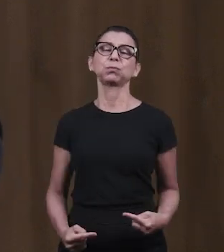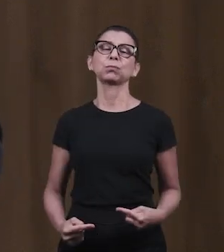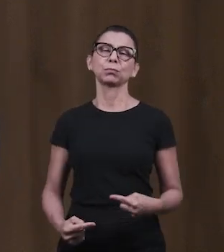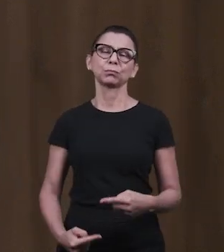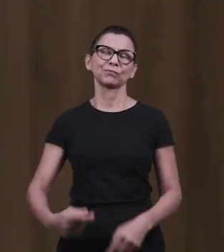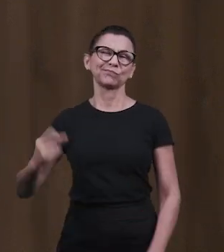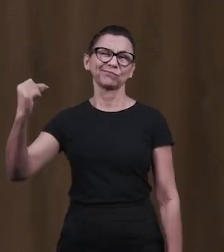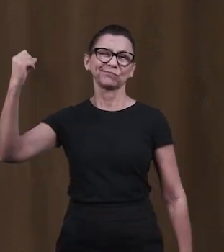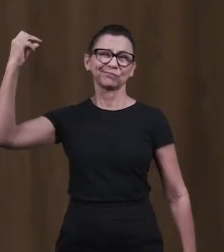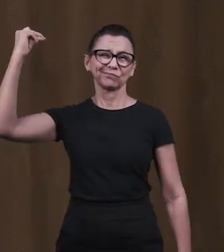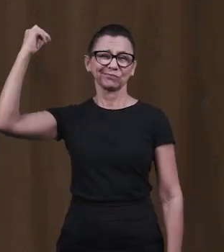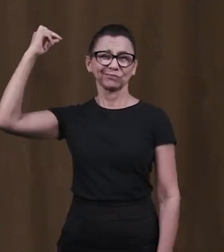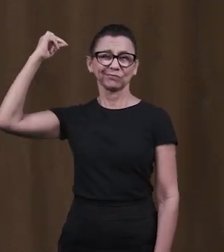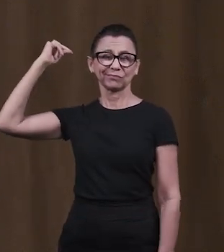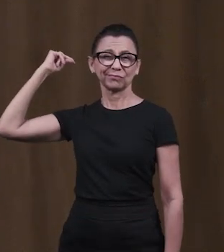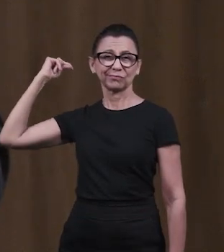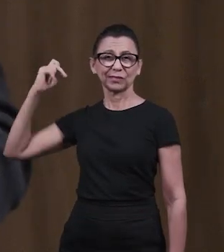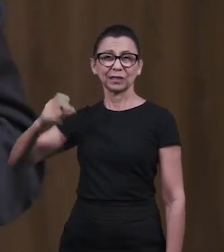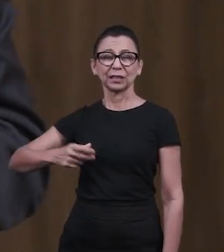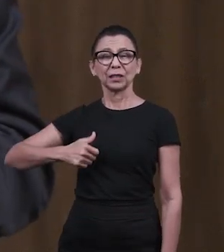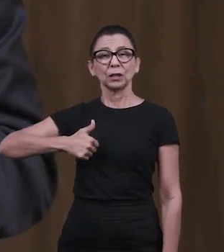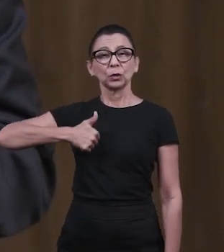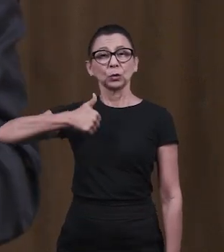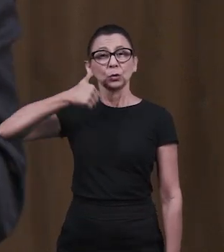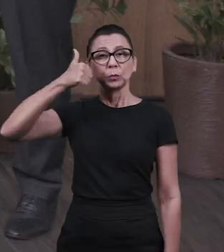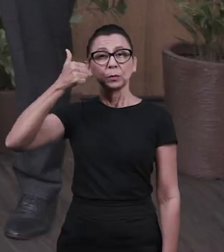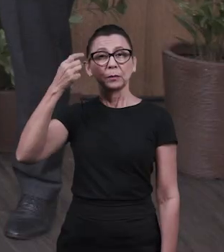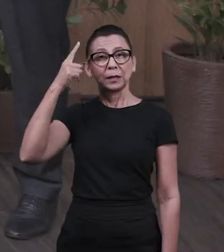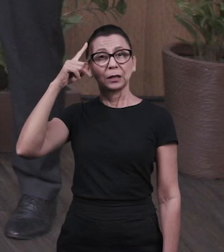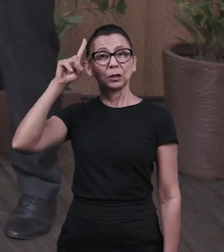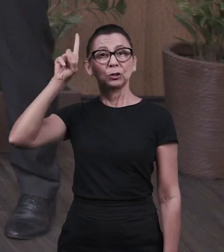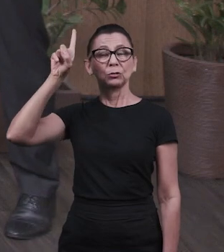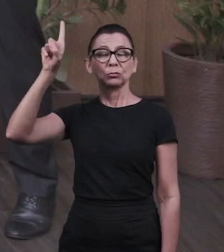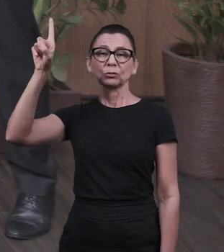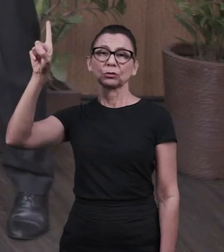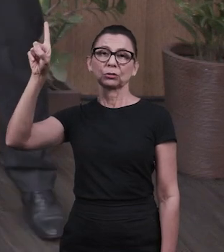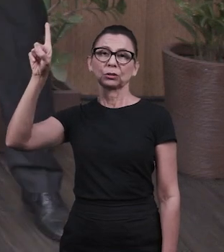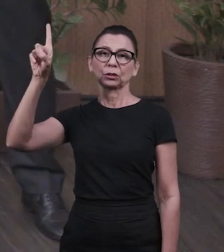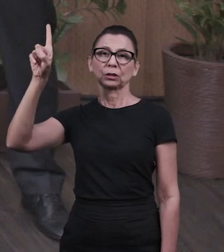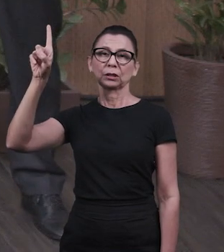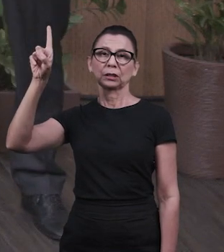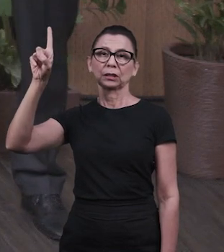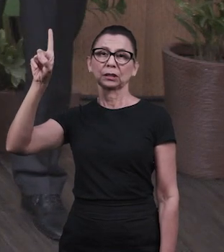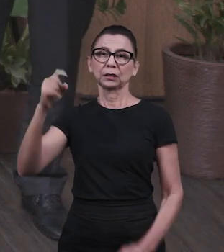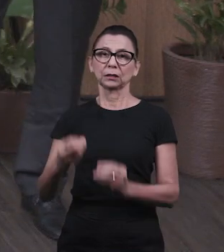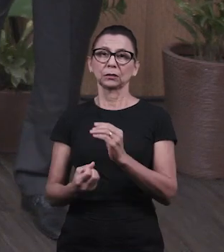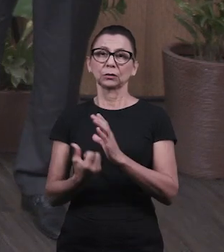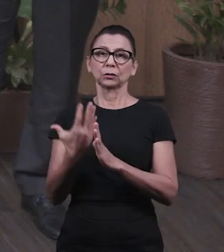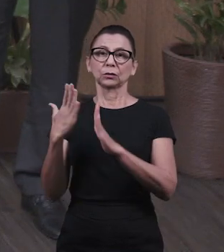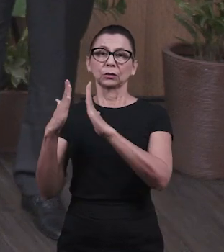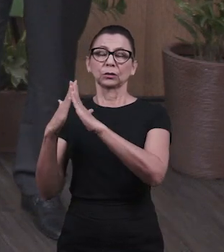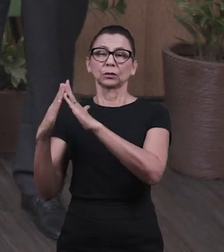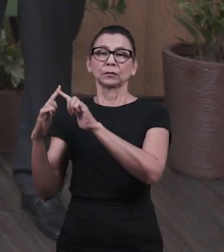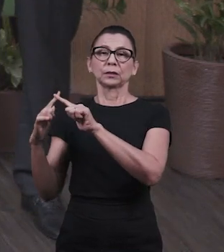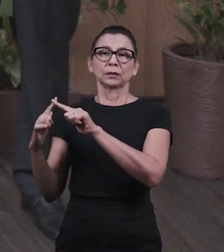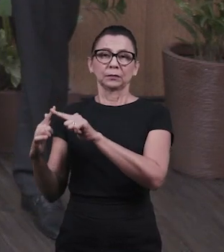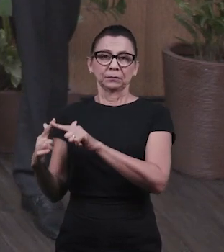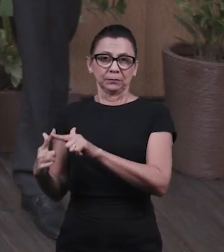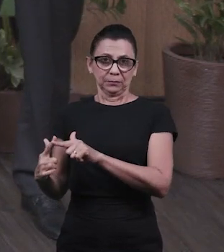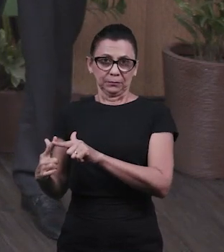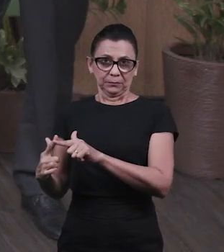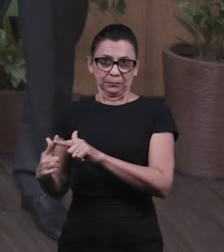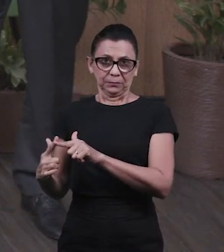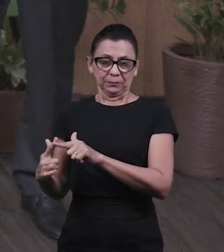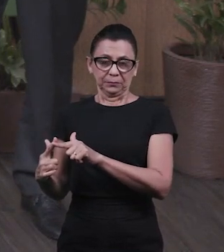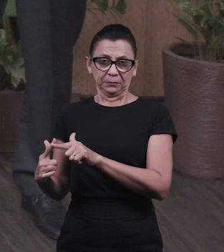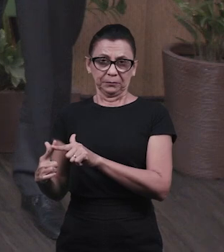противиться, оно продолжает противиться. И начиная с первых дней церкви, оно противится проекту Божию в церкви. И эта